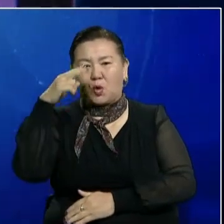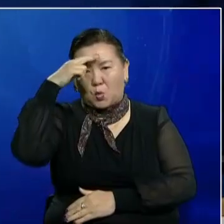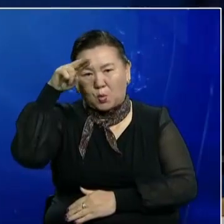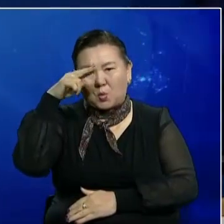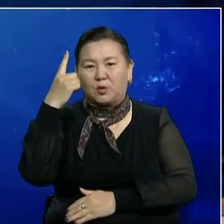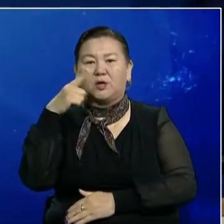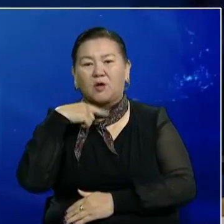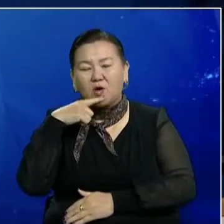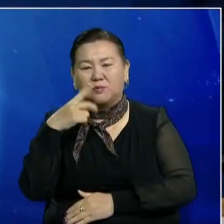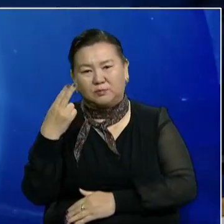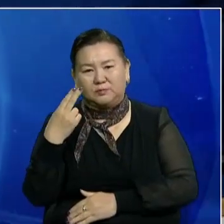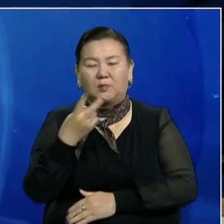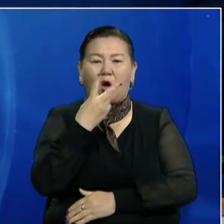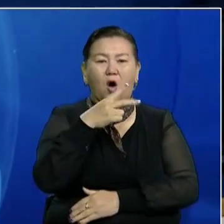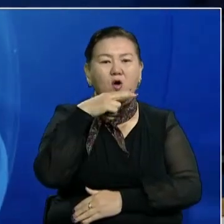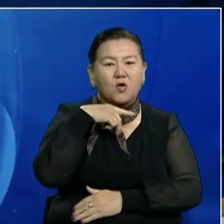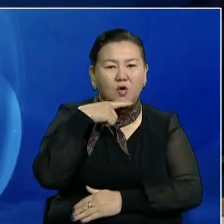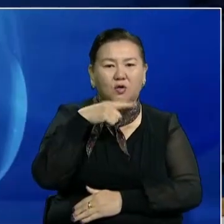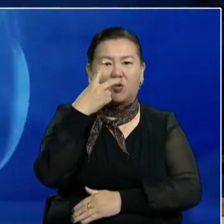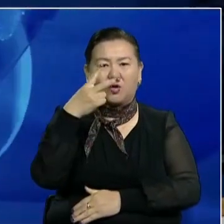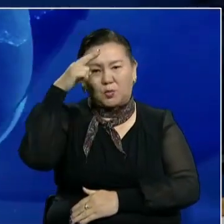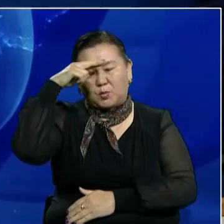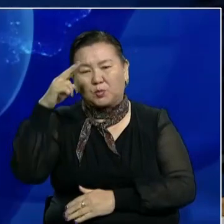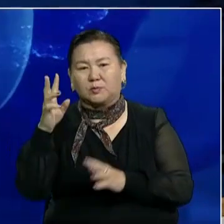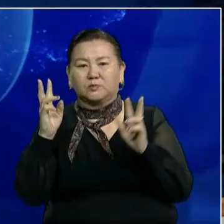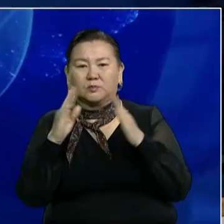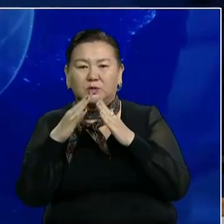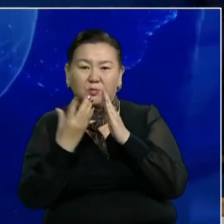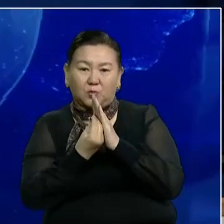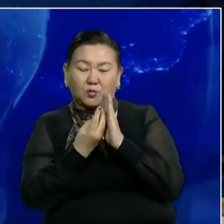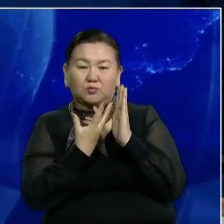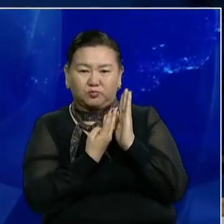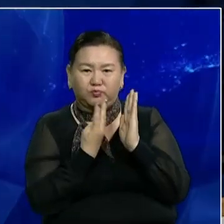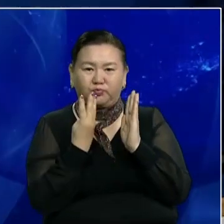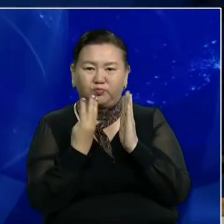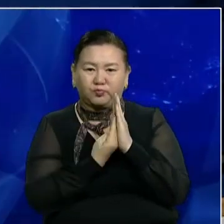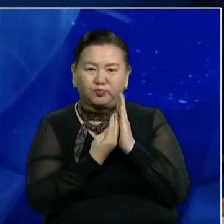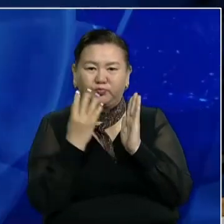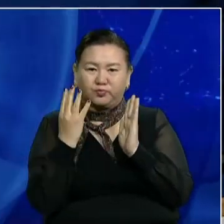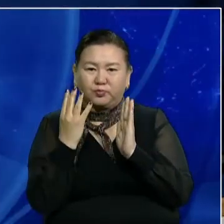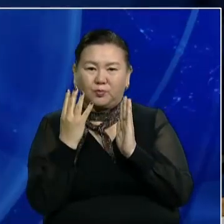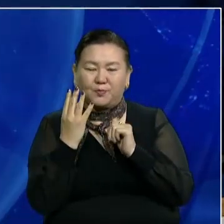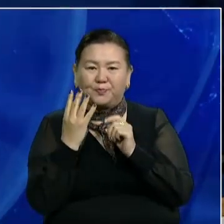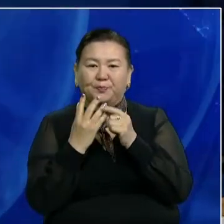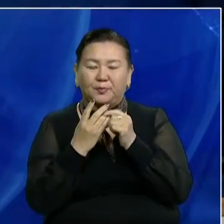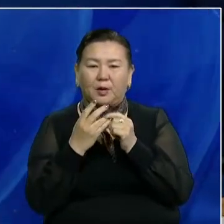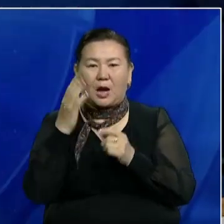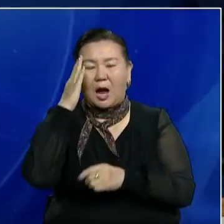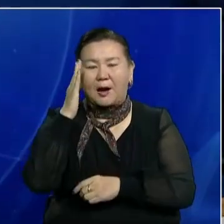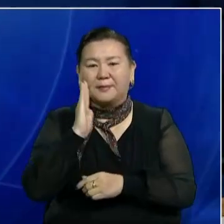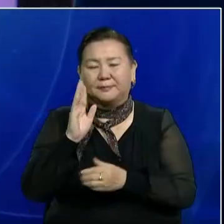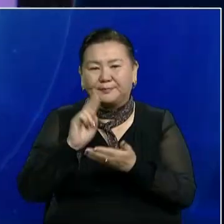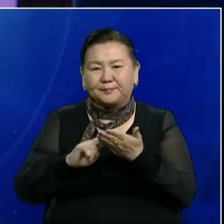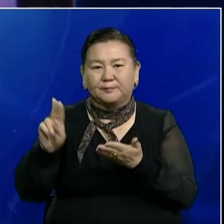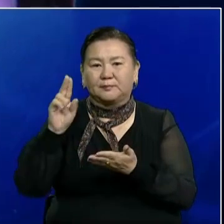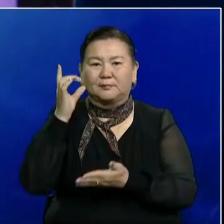нь магадгүй хоёр охин хоёр хүү байлаа гэж бодоход за хөгөөд бол мэдээж нөгөө нэг бие даагаад явах чадвартай учраас за